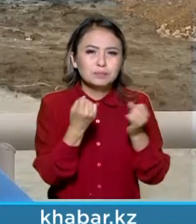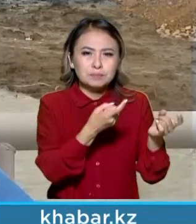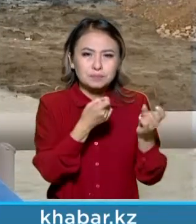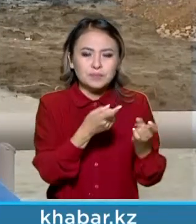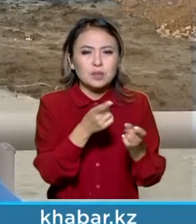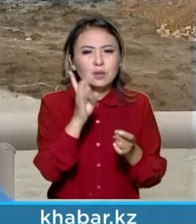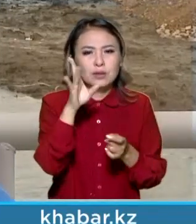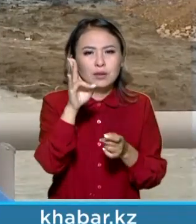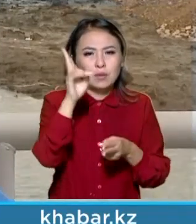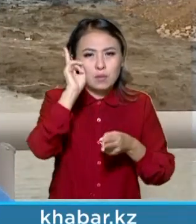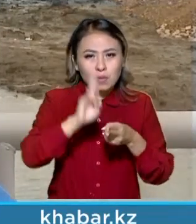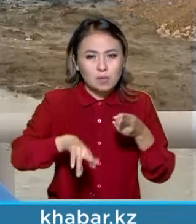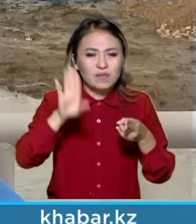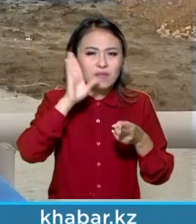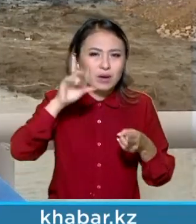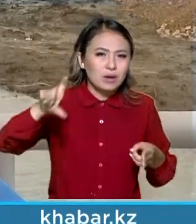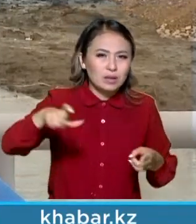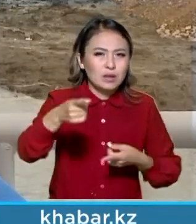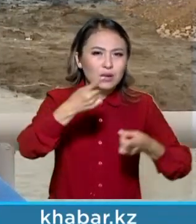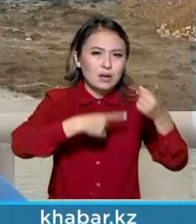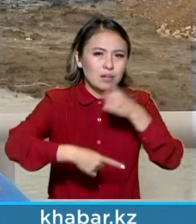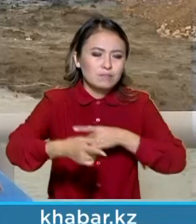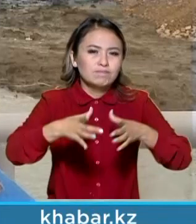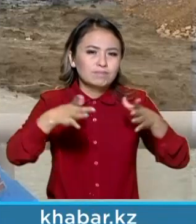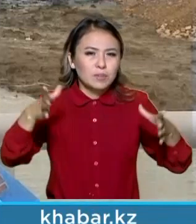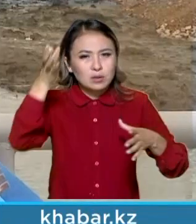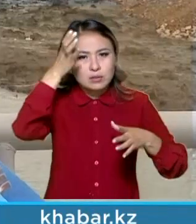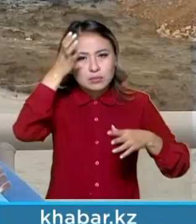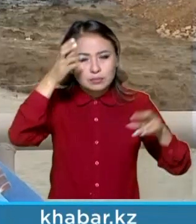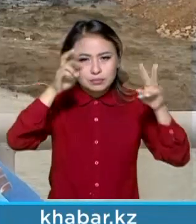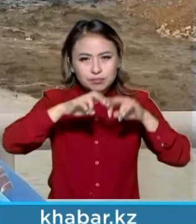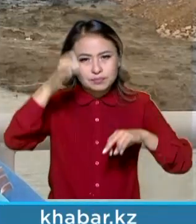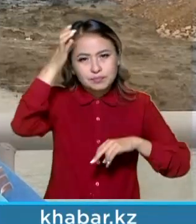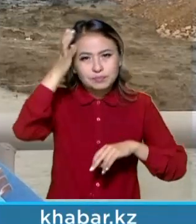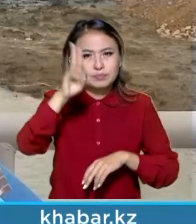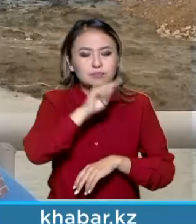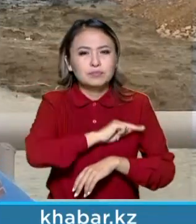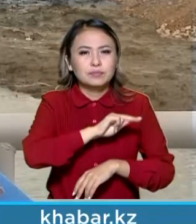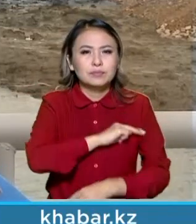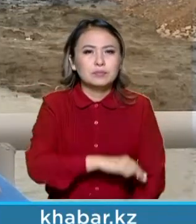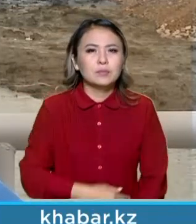айында аяқталады. Сондай-ақ өзендегі су балансын қалпына келтіру үшін ғылыми зерттеу жұмыстарын жүргізуді жоспарлап отырмыз.